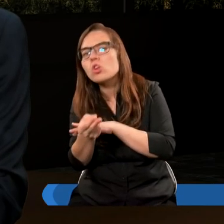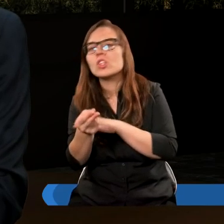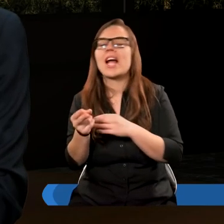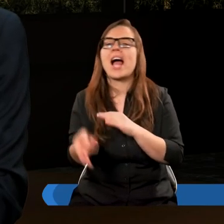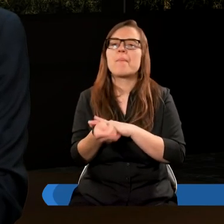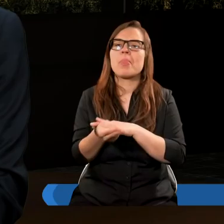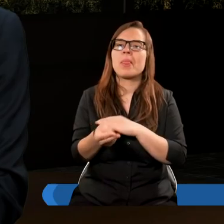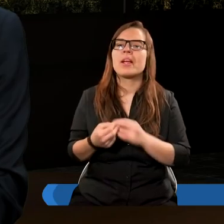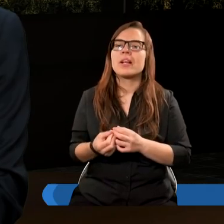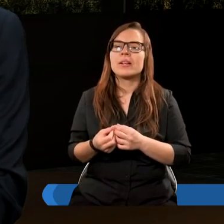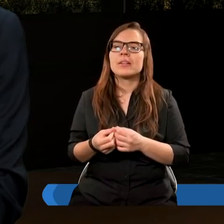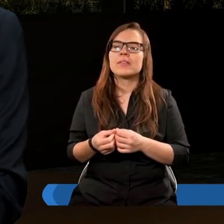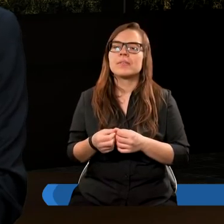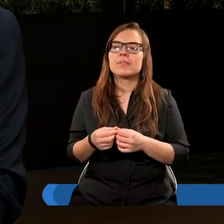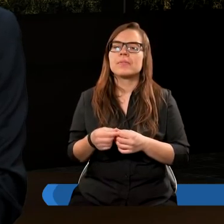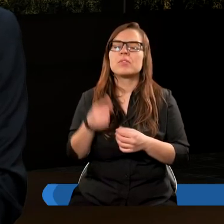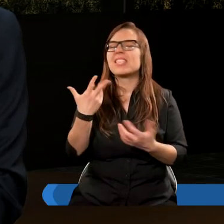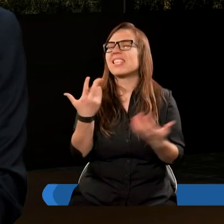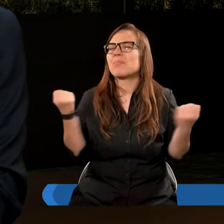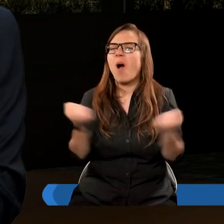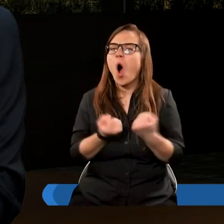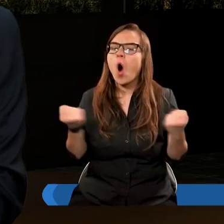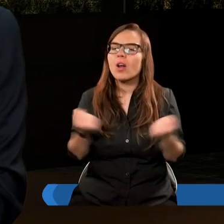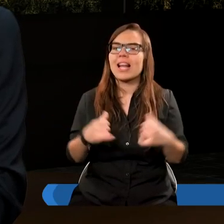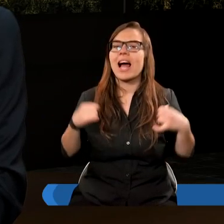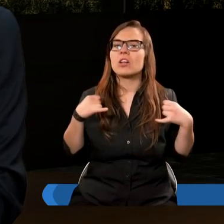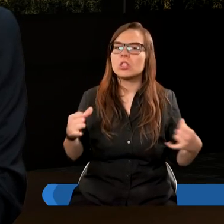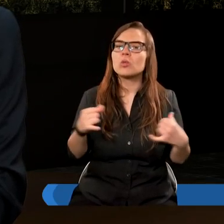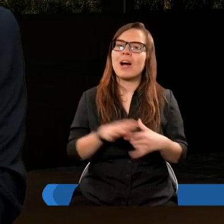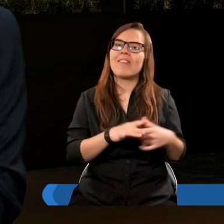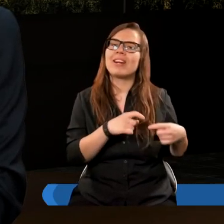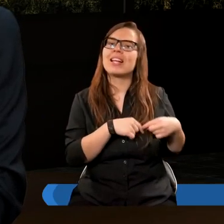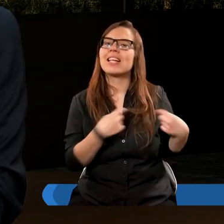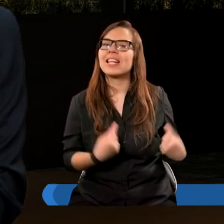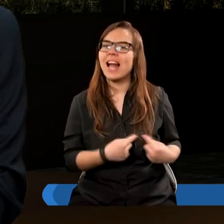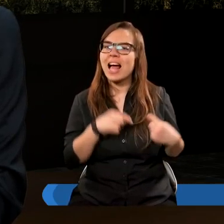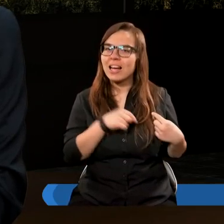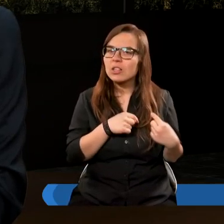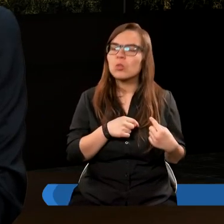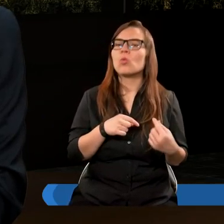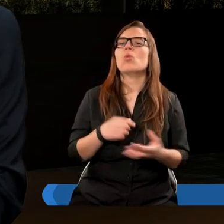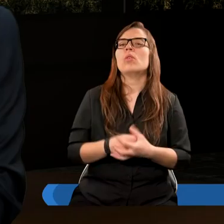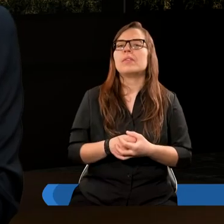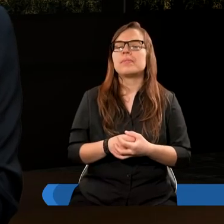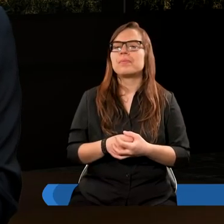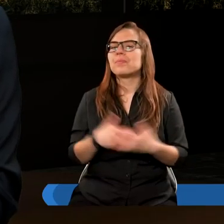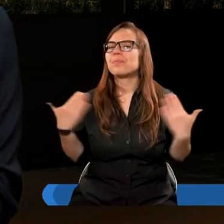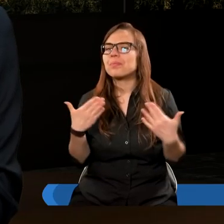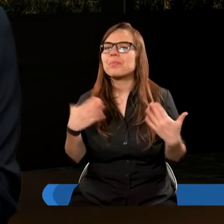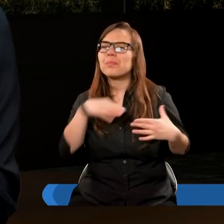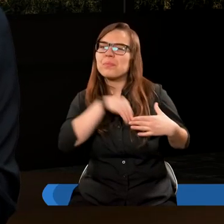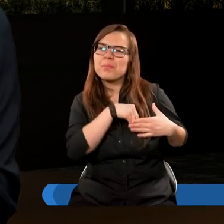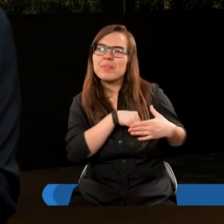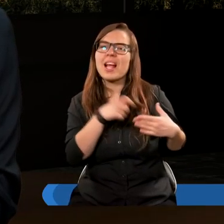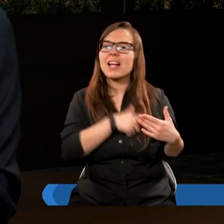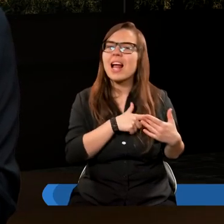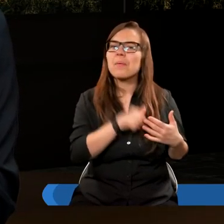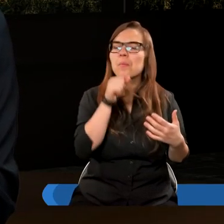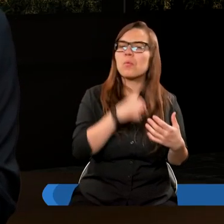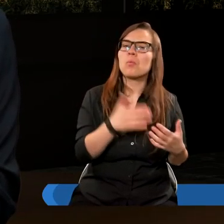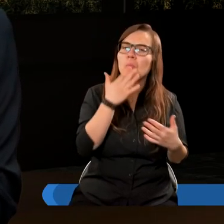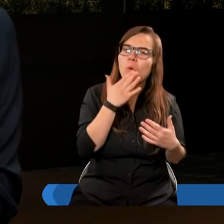niezwykła siła, która w sercu gdzieś próbuje się do tego serca dostać,